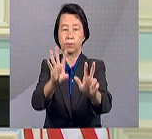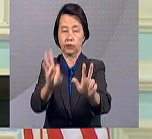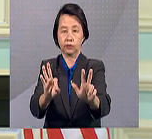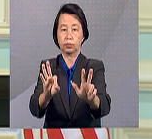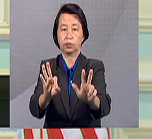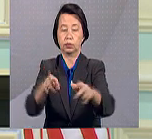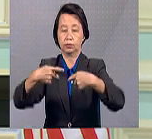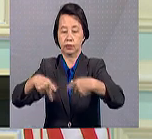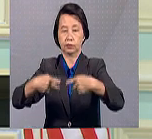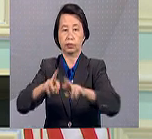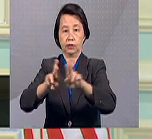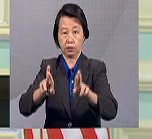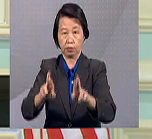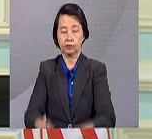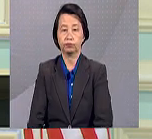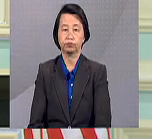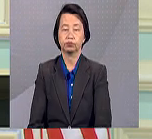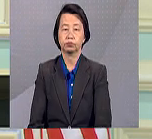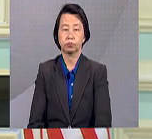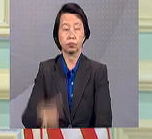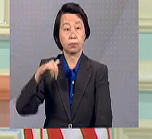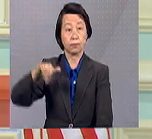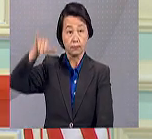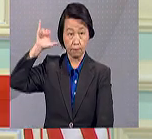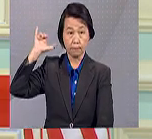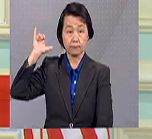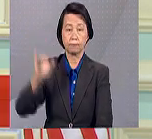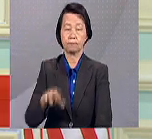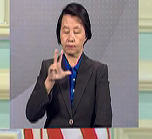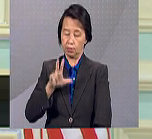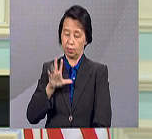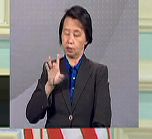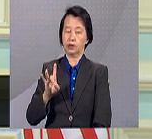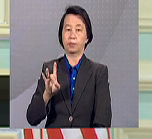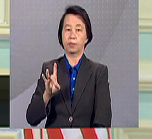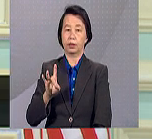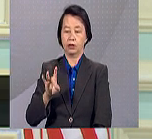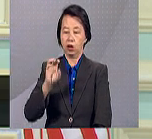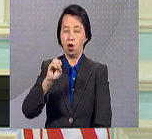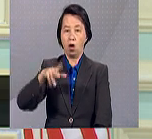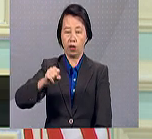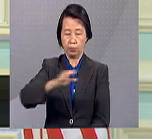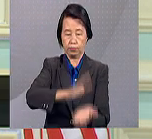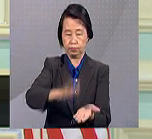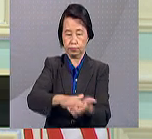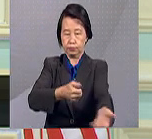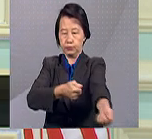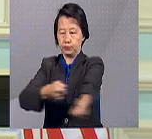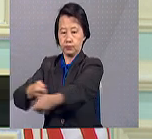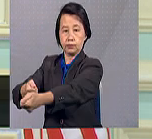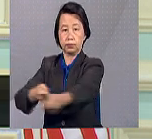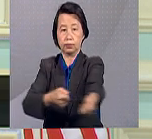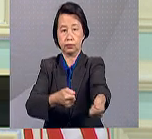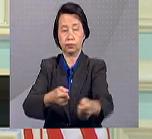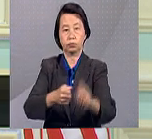349 pasar raya. Semalam, sebanyak 38 operasi sanitasi yang